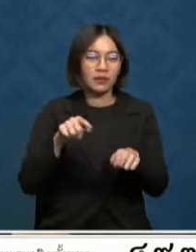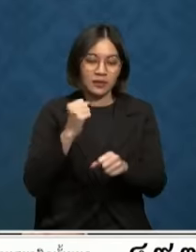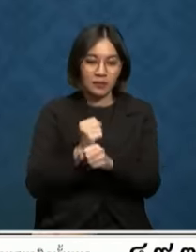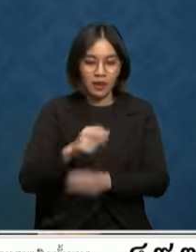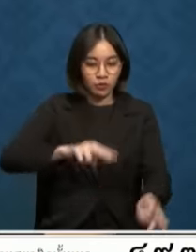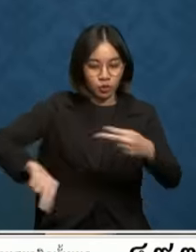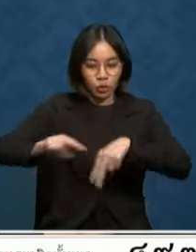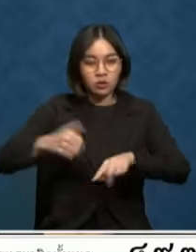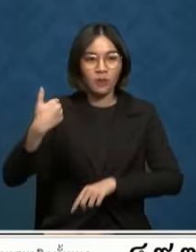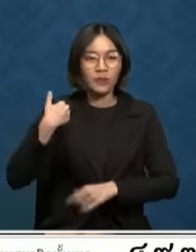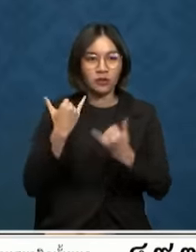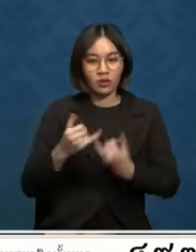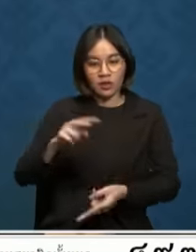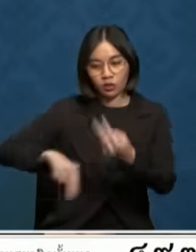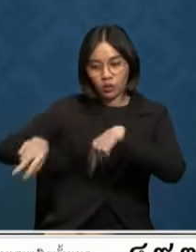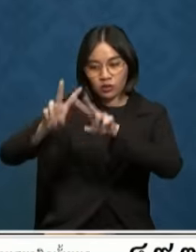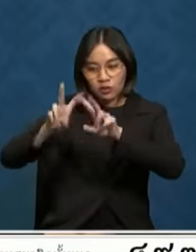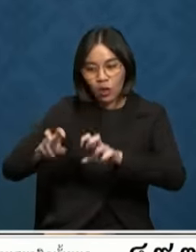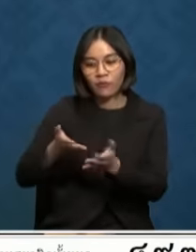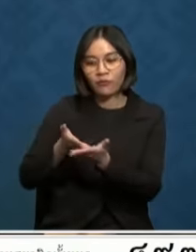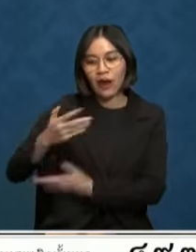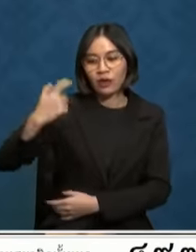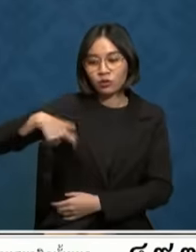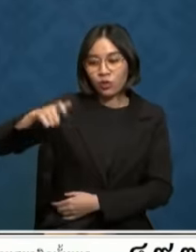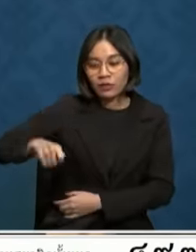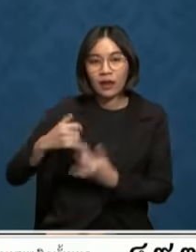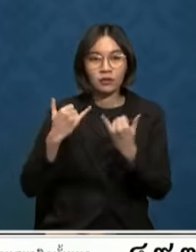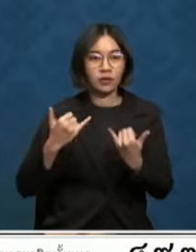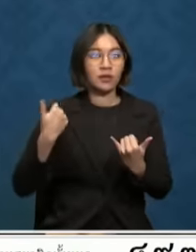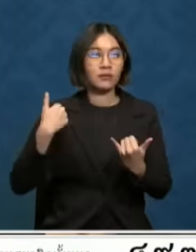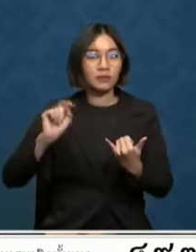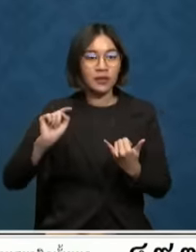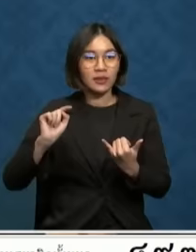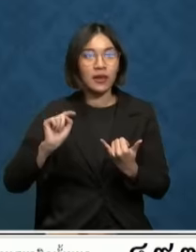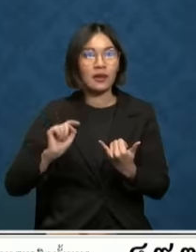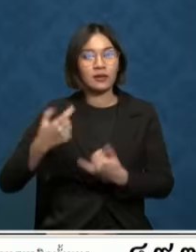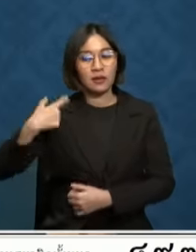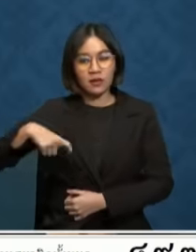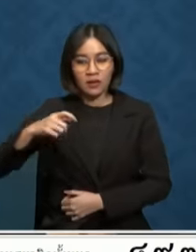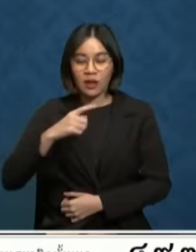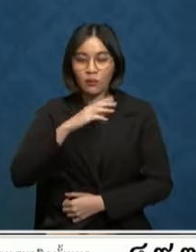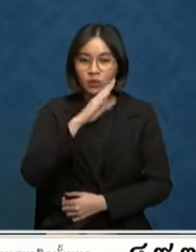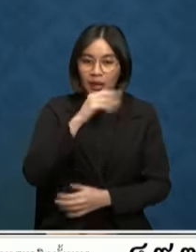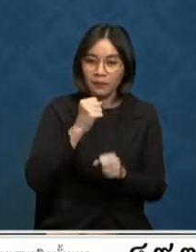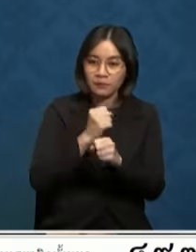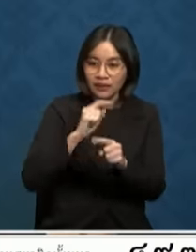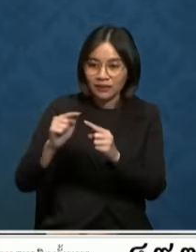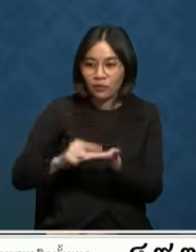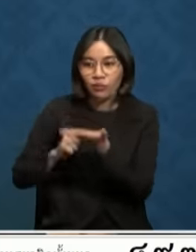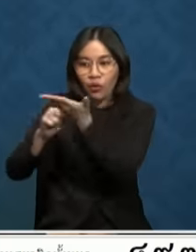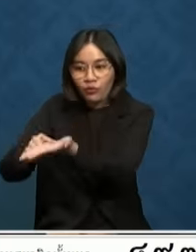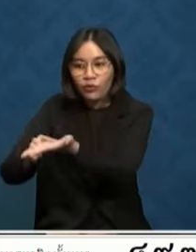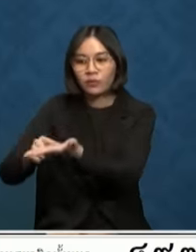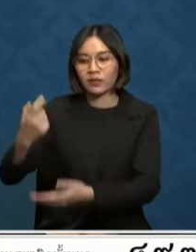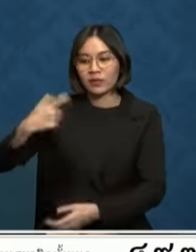ดุลกับฝ่ายตุลาการเรามีคดีความท่านตัดสินท่านตัดสินยุค